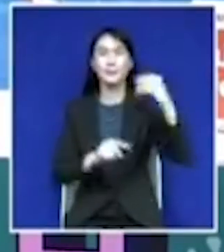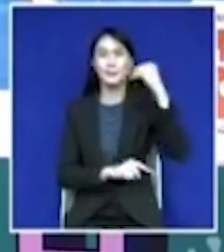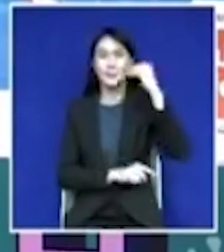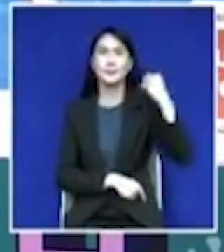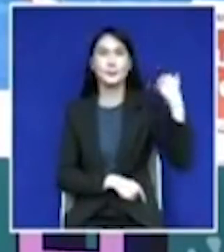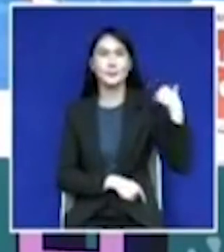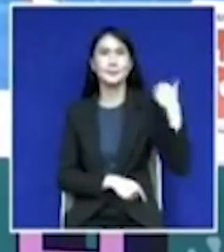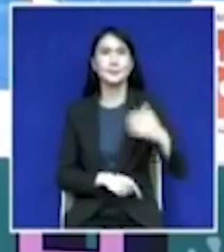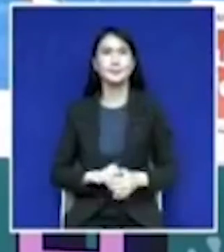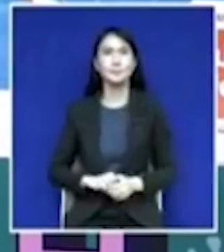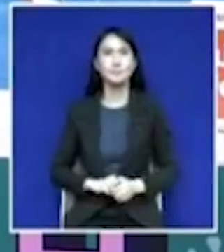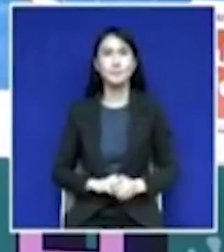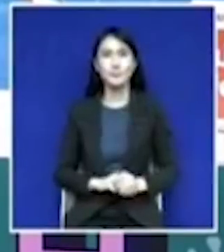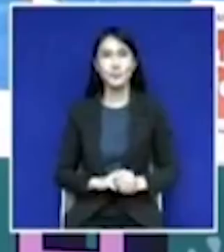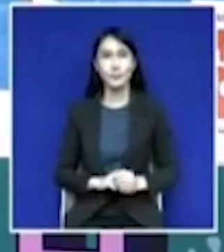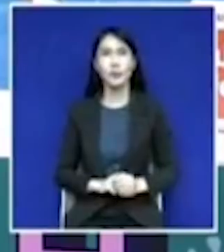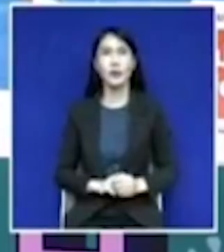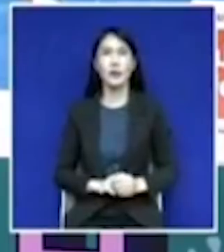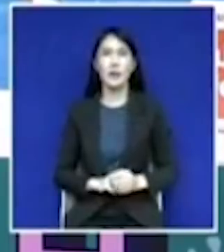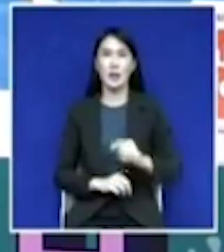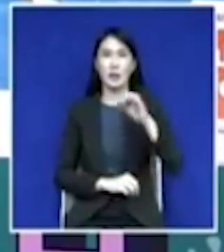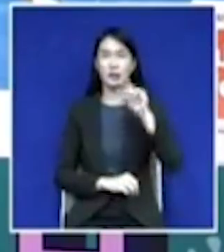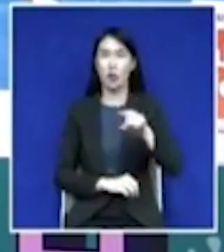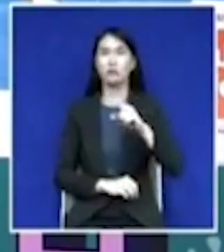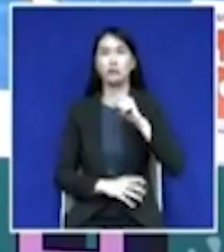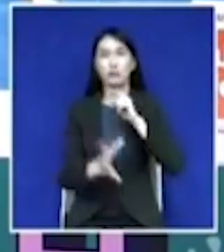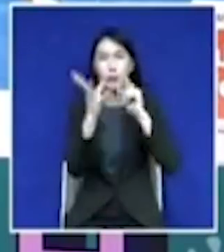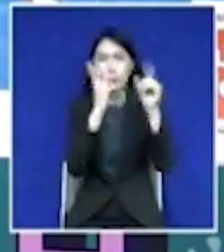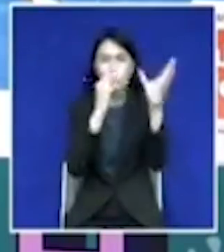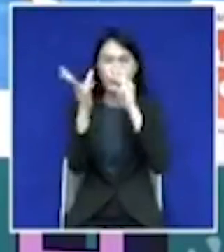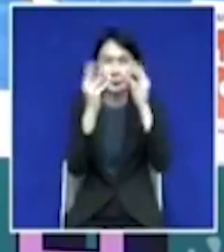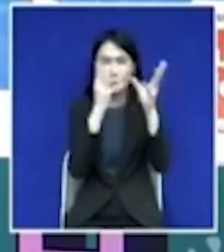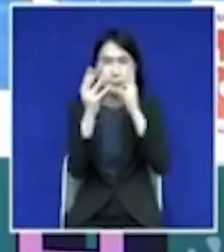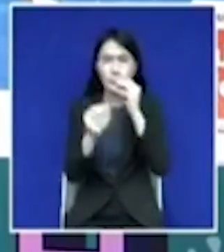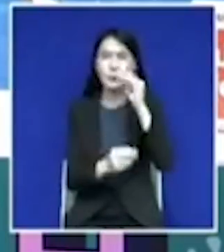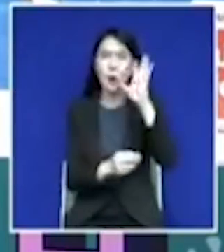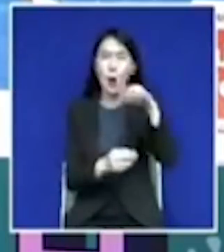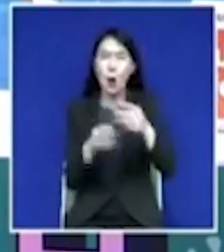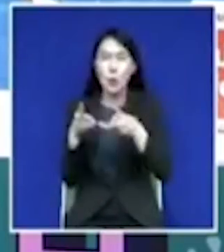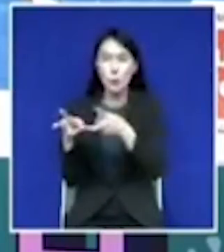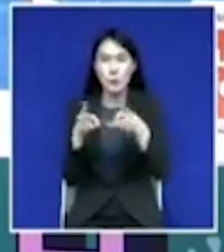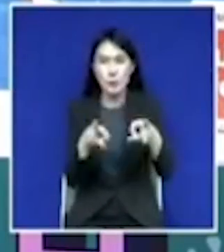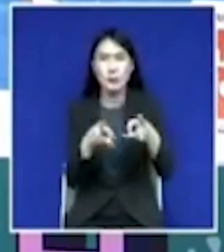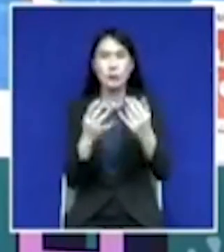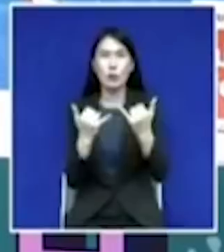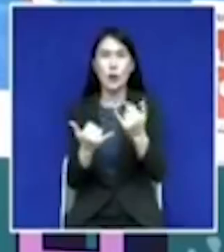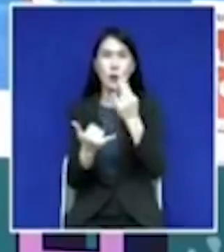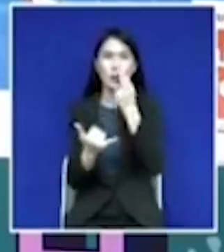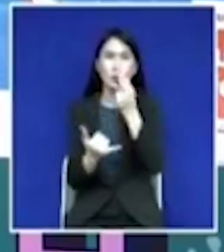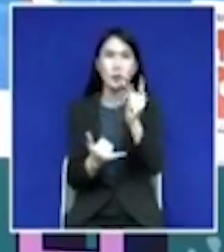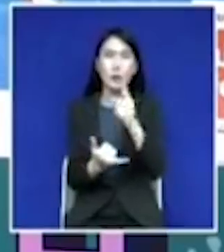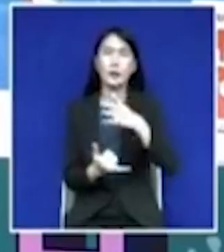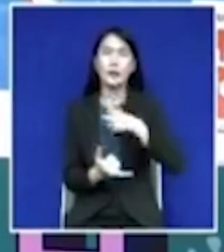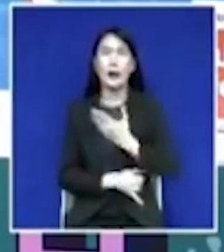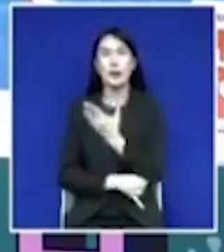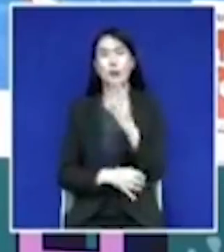ณีอย่างนี้เกิดขึ้นมาเป็นสิ่งที่เราต้องเรียนรู้เพราะเรียนรู้ในระยะเวลาตอนนี้เราจะทำให้เ